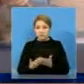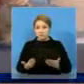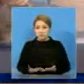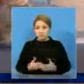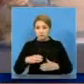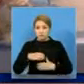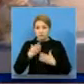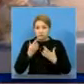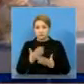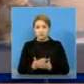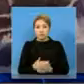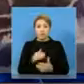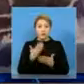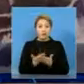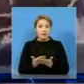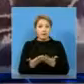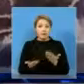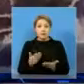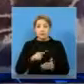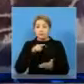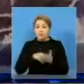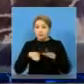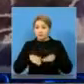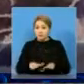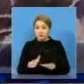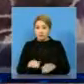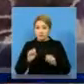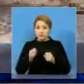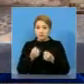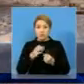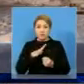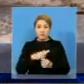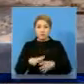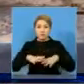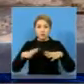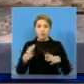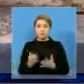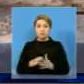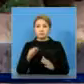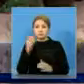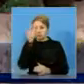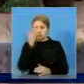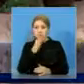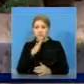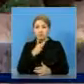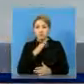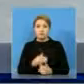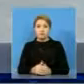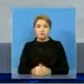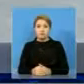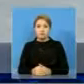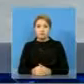станет совсем невыносимо. Особенно, если вопрос не решится в течение зимы и станет еще более актуальным в жаркий летний период.